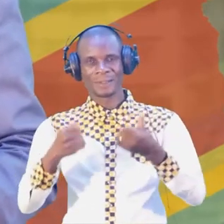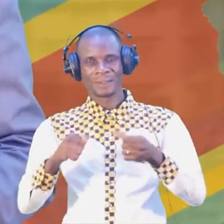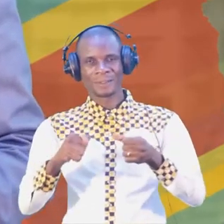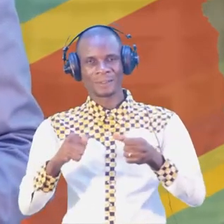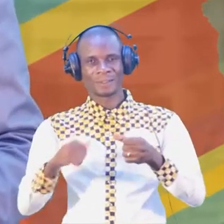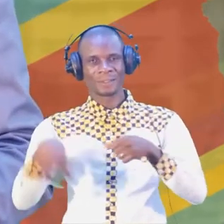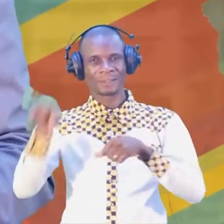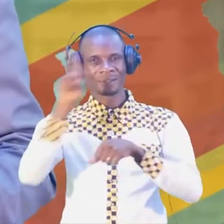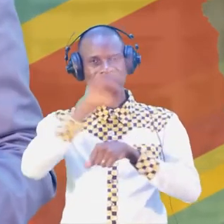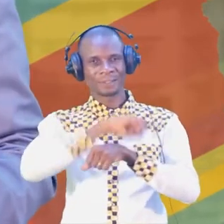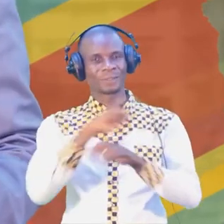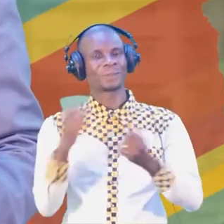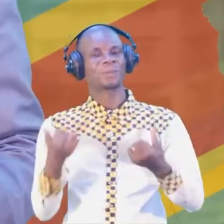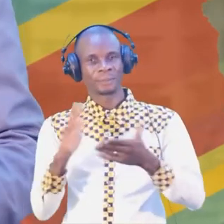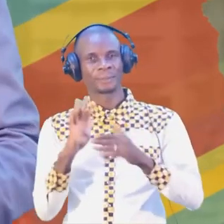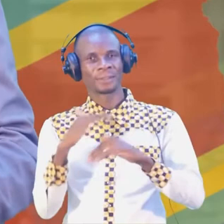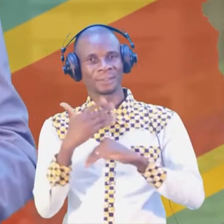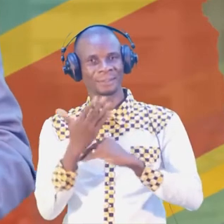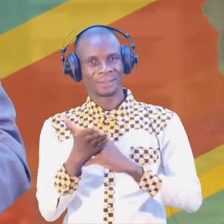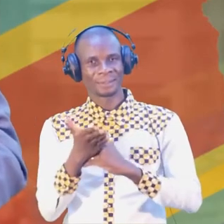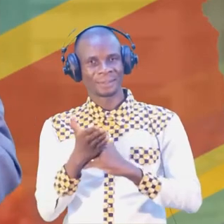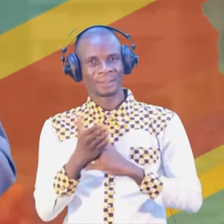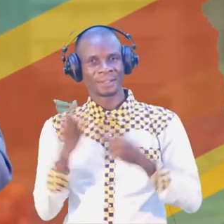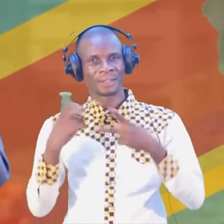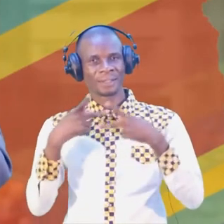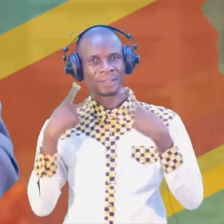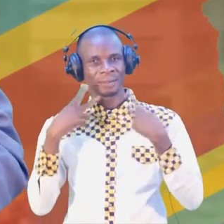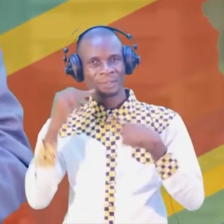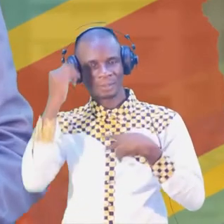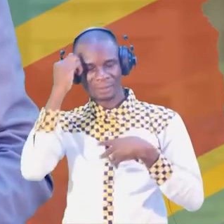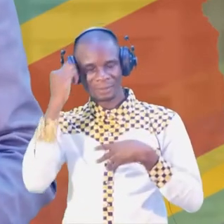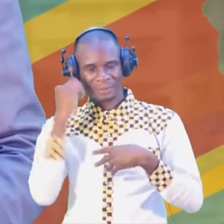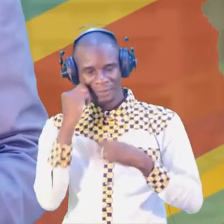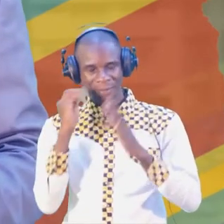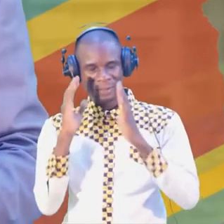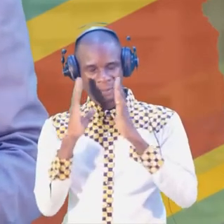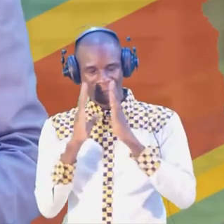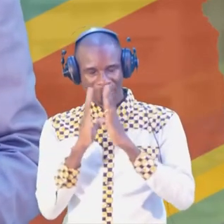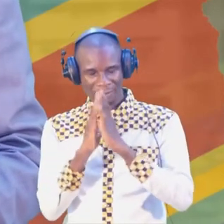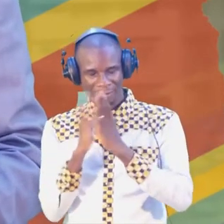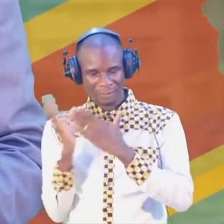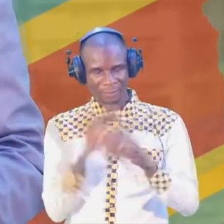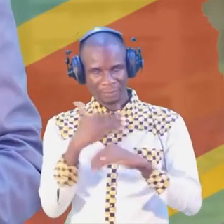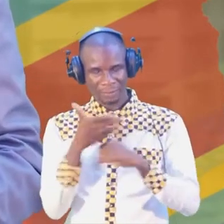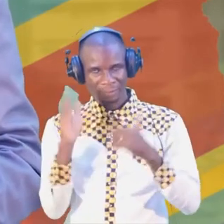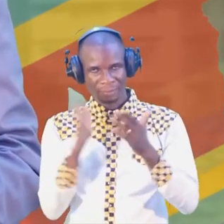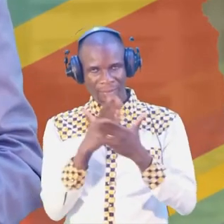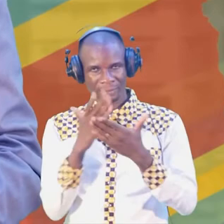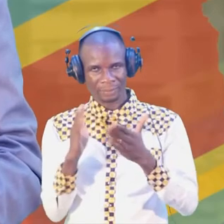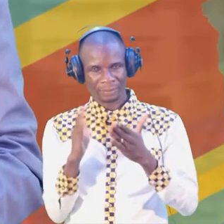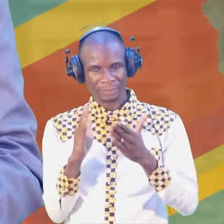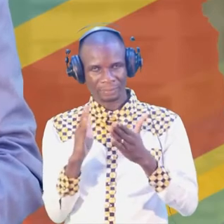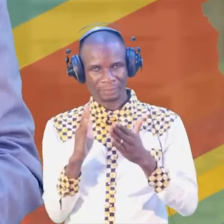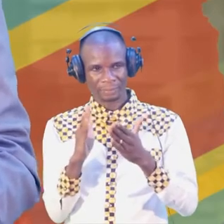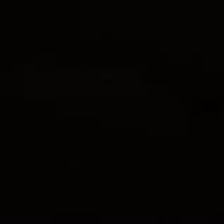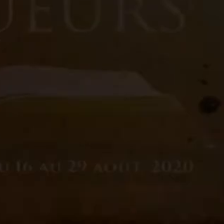nous pendant le reste de ce temps. Et ensuite, le pasteur Grégoire Mbaya passera pour la